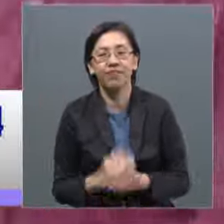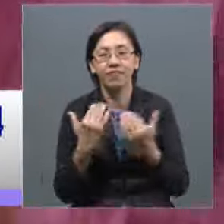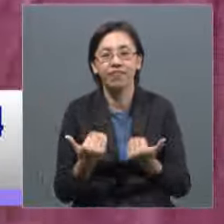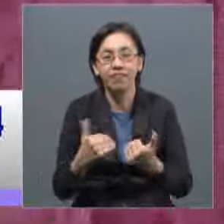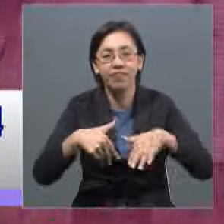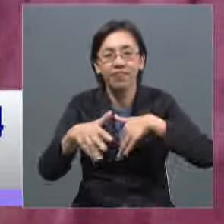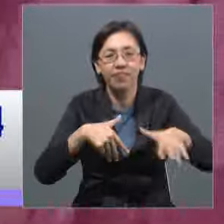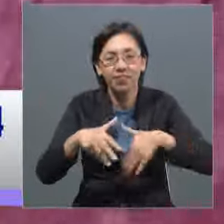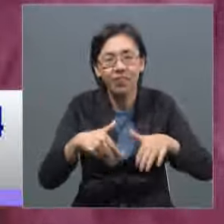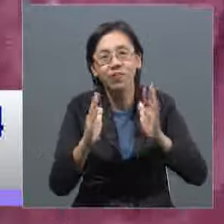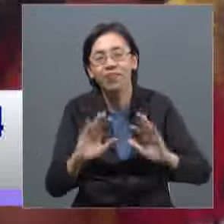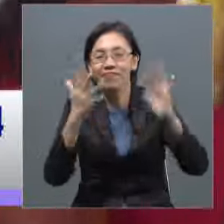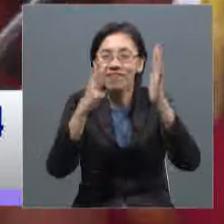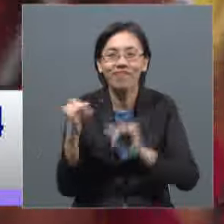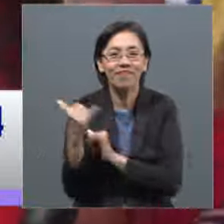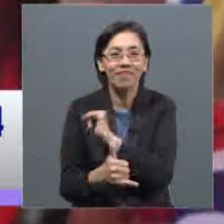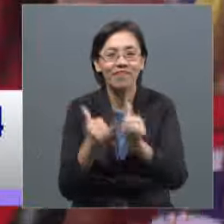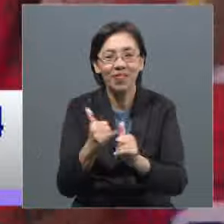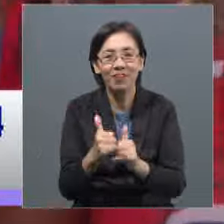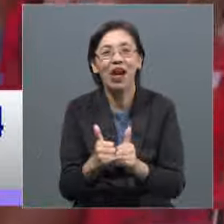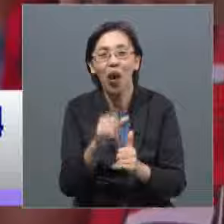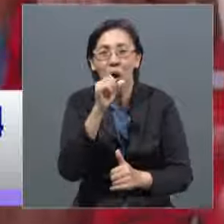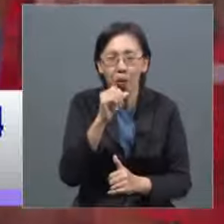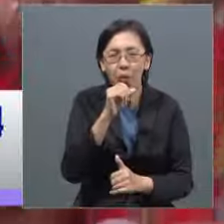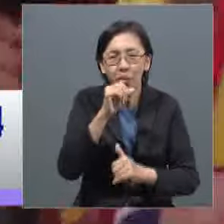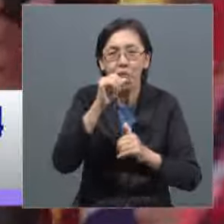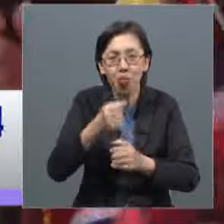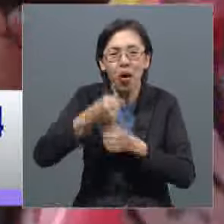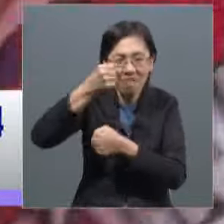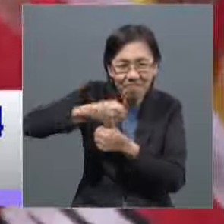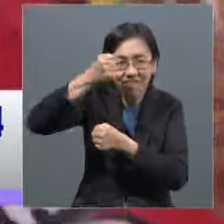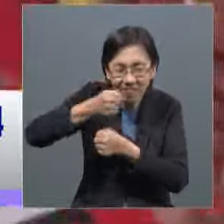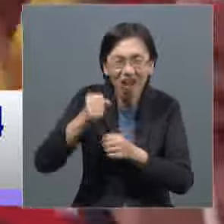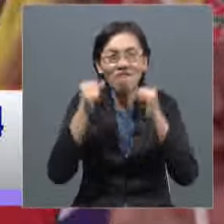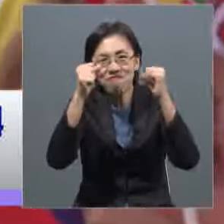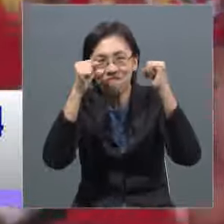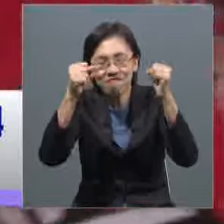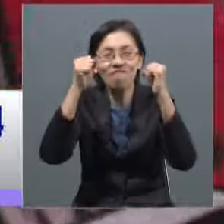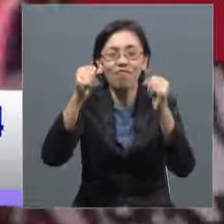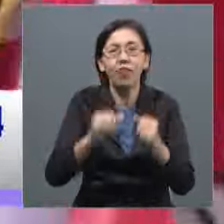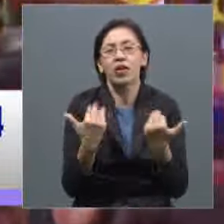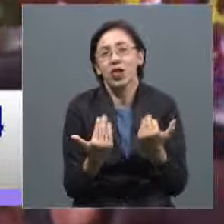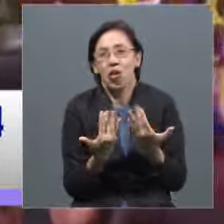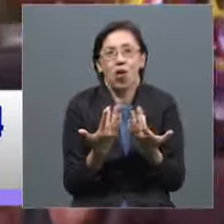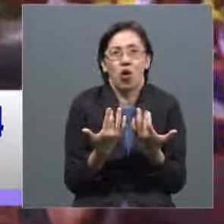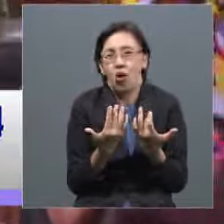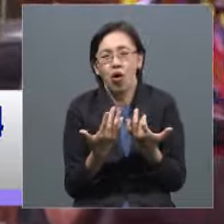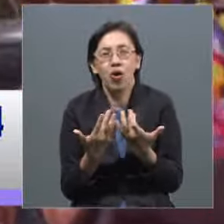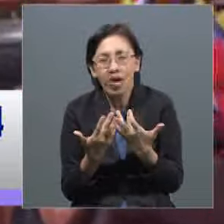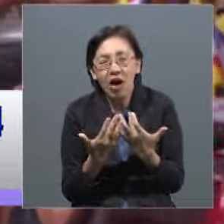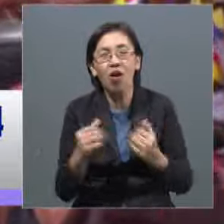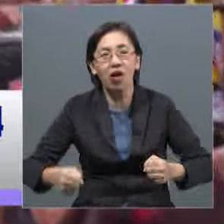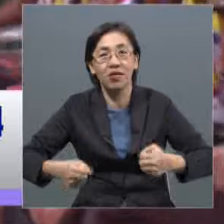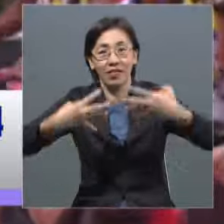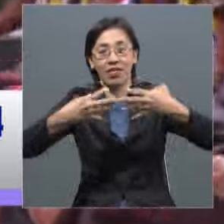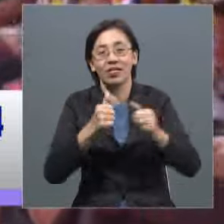ชนที่เข้ามาร่วมเชียร์ยังคงไม่ถอยนะครับถึงแม้จะมีฝนตกลงมาในขณะนี้รอคอยครับรอคอยเวลาสัญญานะครับในรอบ8คน